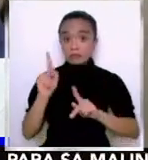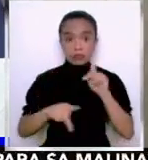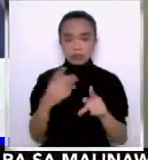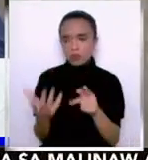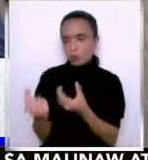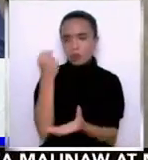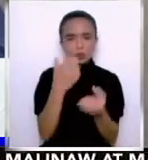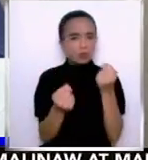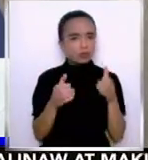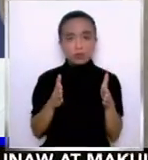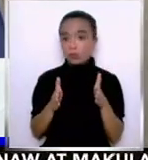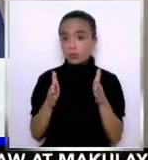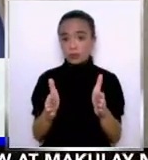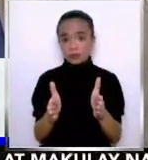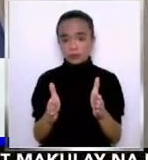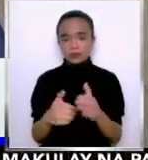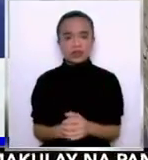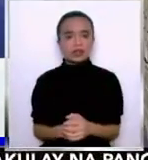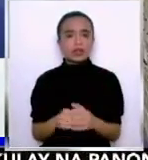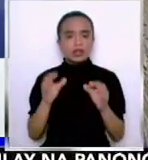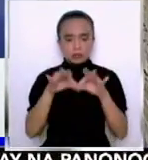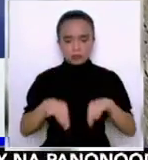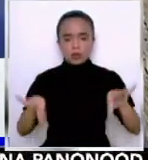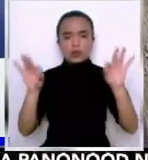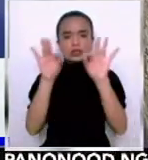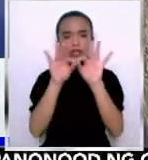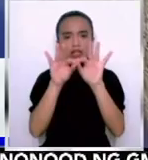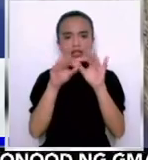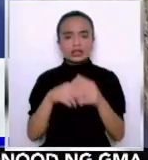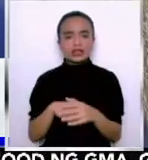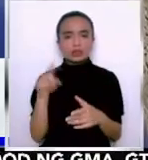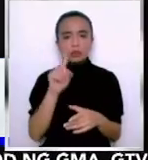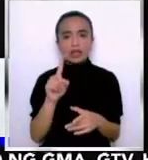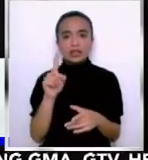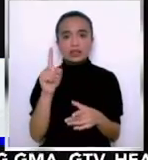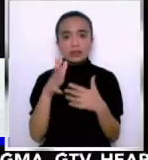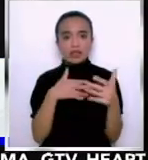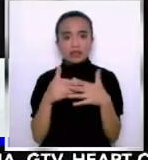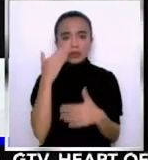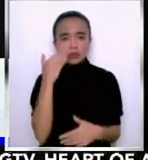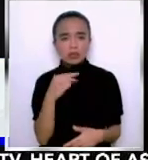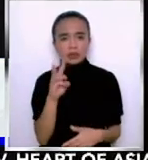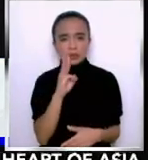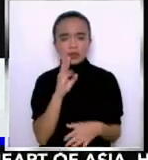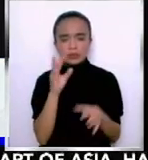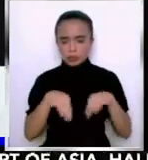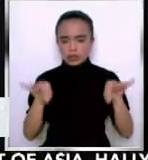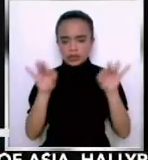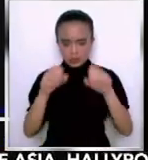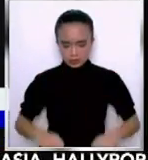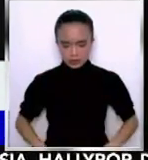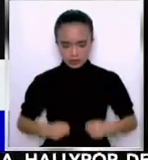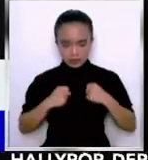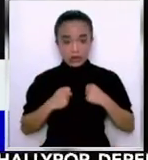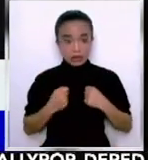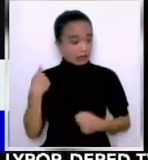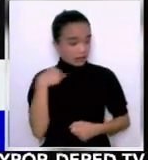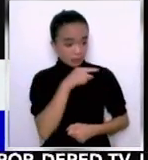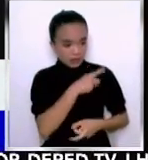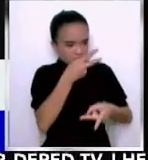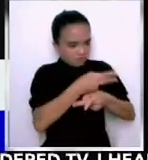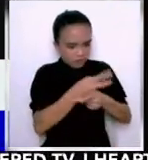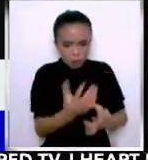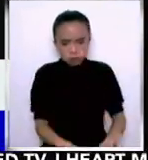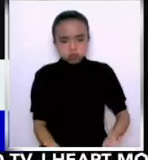diskarte, mairaos lang ang araw na kulang na ang tubig. Nag-iimbak na ho kami, dram-dram. Tapos nga ho, yung